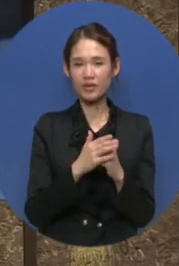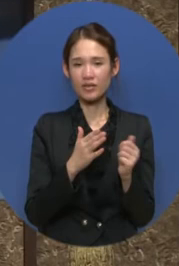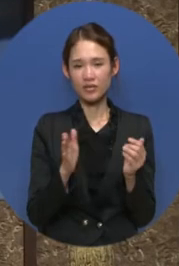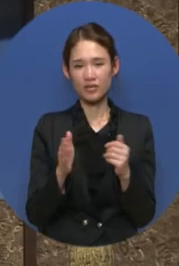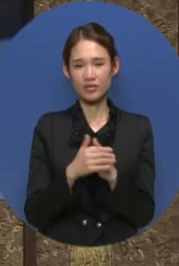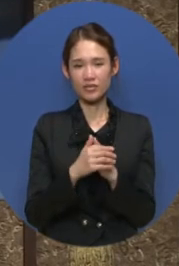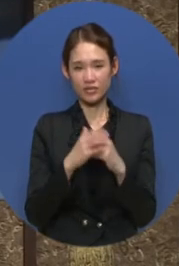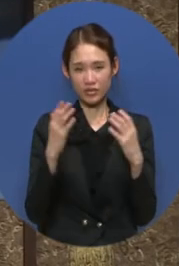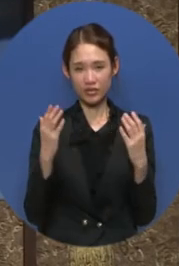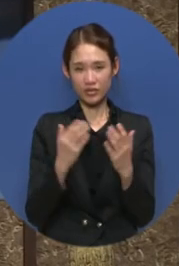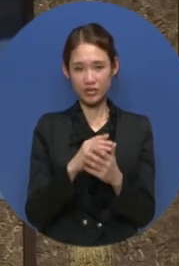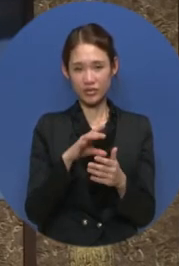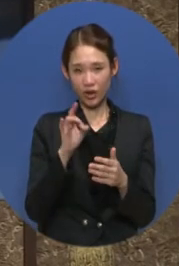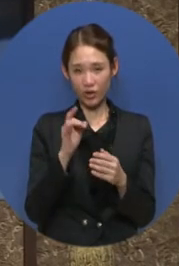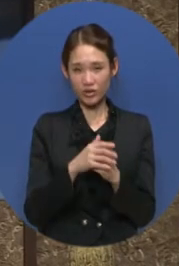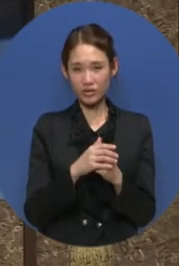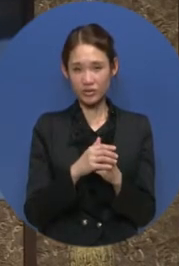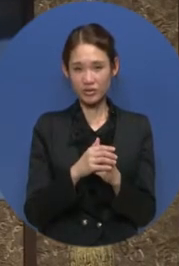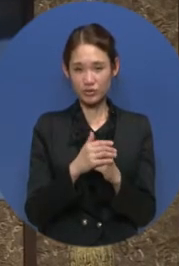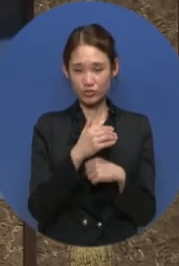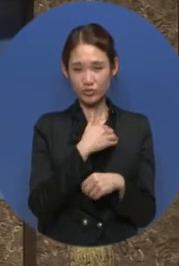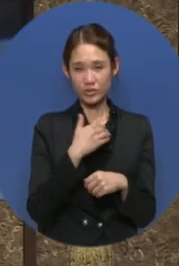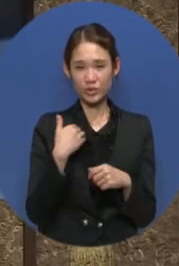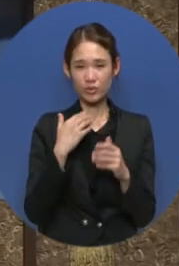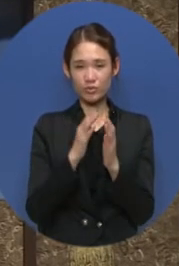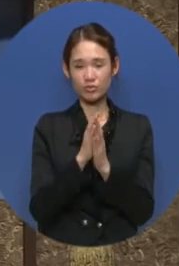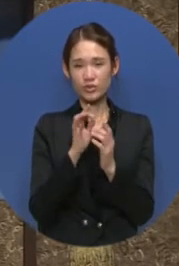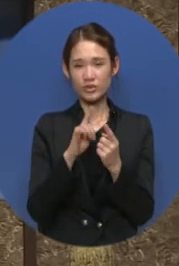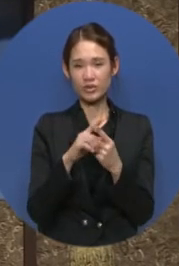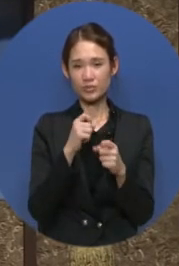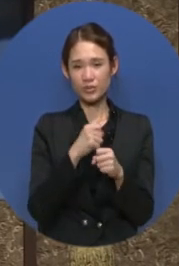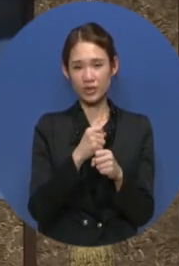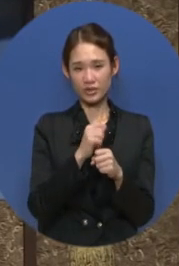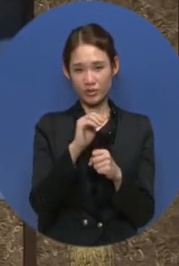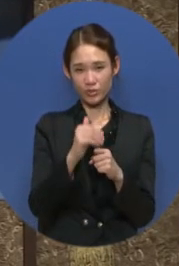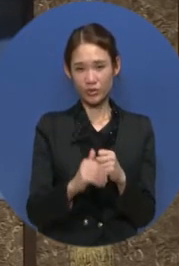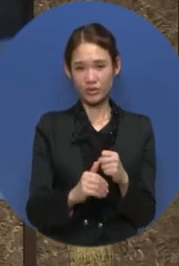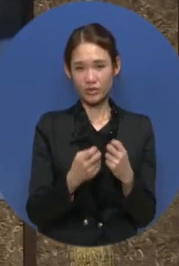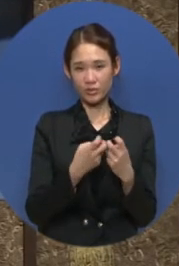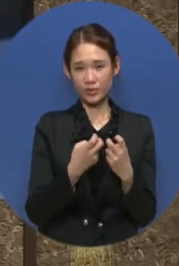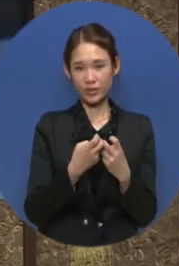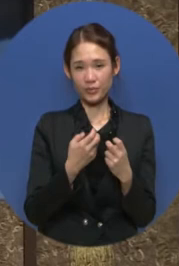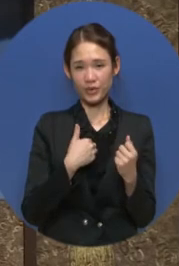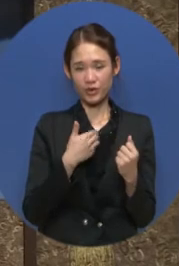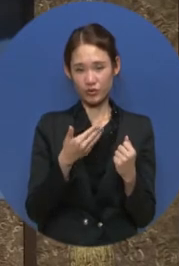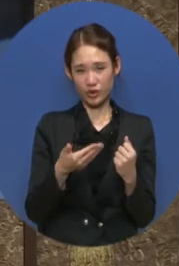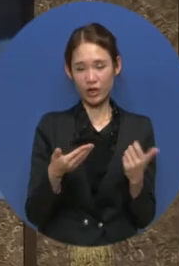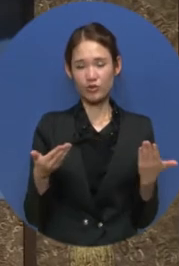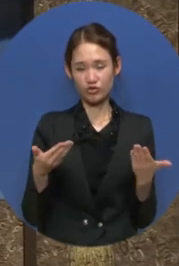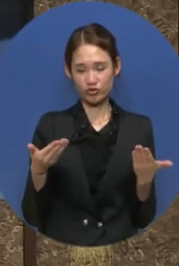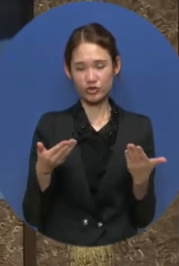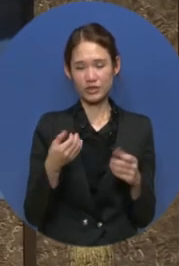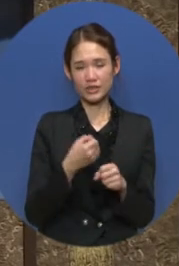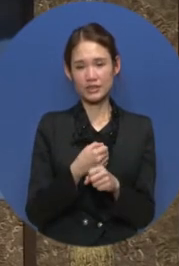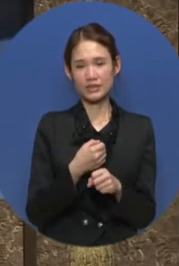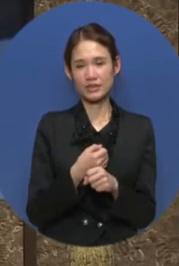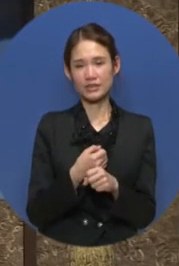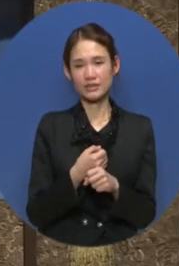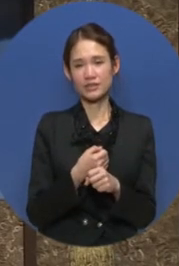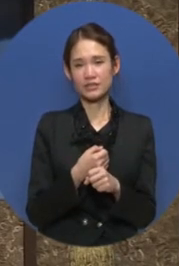이제 처음 온 직원들한테도 충분히 비누에 대한 만드는 과정이라는 방법을 다